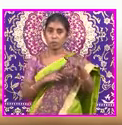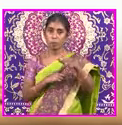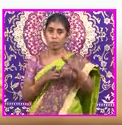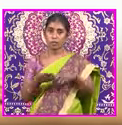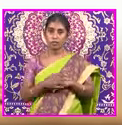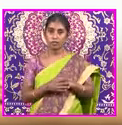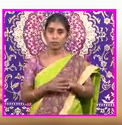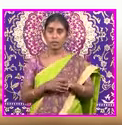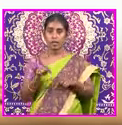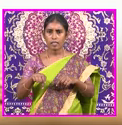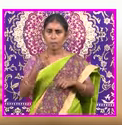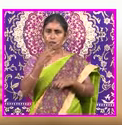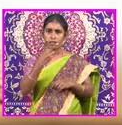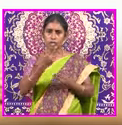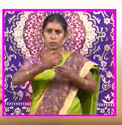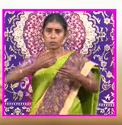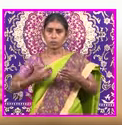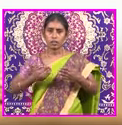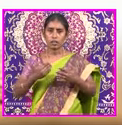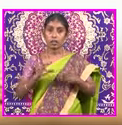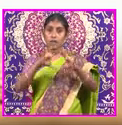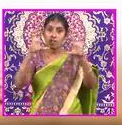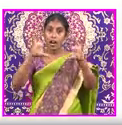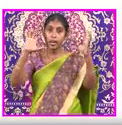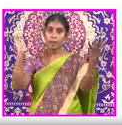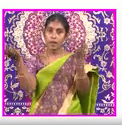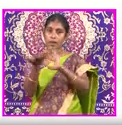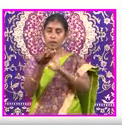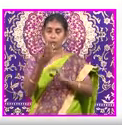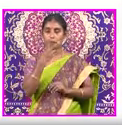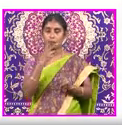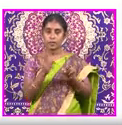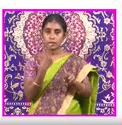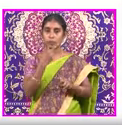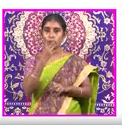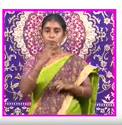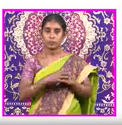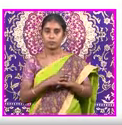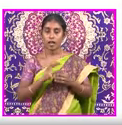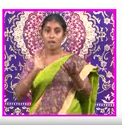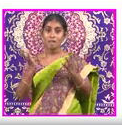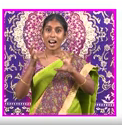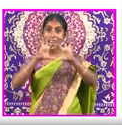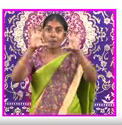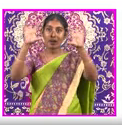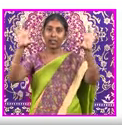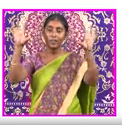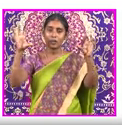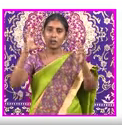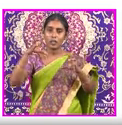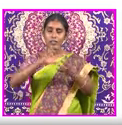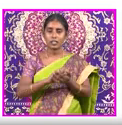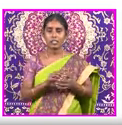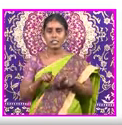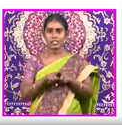வானிலையை பார்ப்பதற்கு முன்னால் வளிமண்டலம் என்ற ஒரு பகுதியை பார்ப்போம். வளிமண்டலம் என்பது சென்ற வகுப்பிலேயே நீங்கள் படித்திருப்பீங்க.